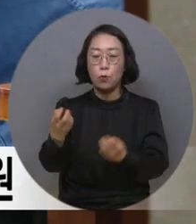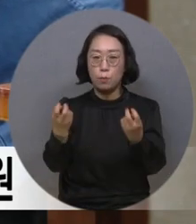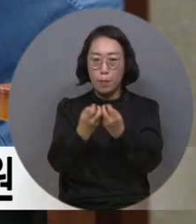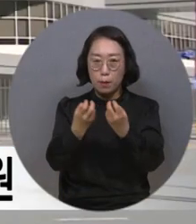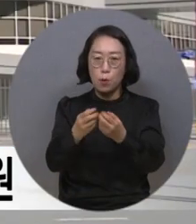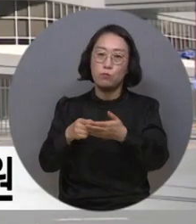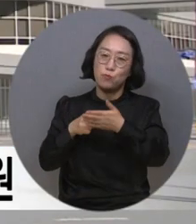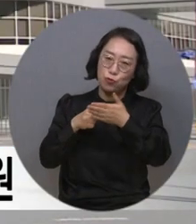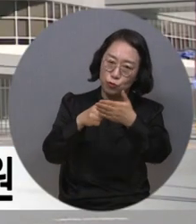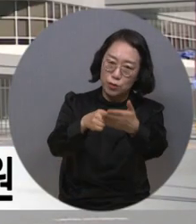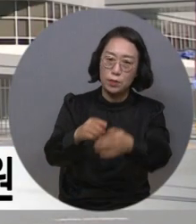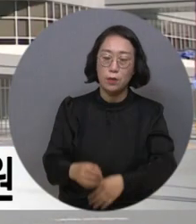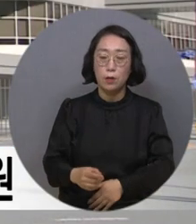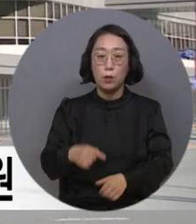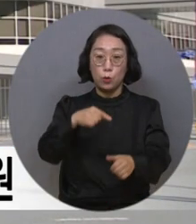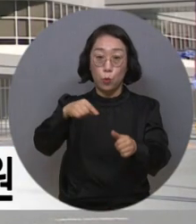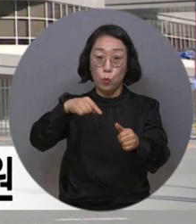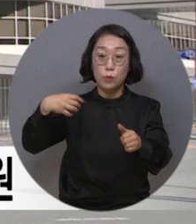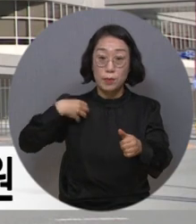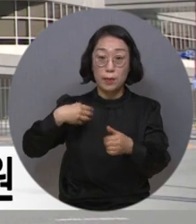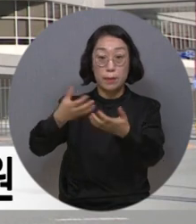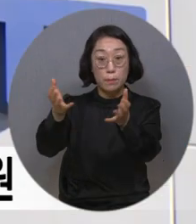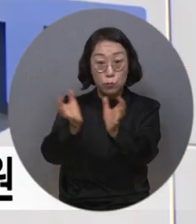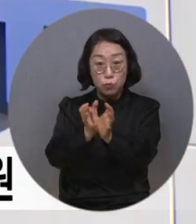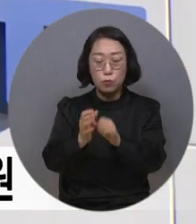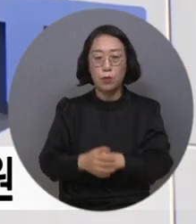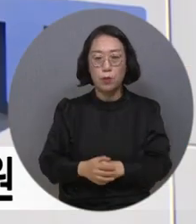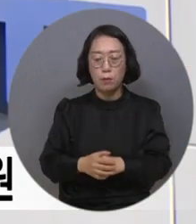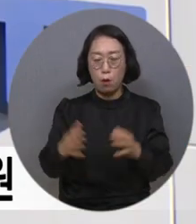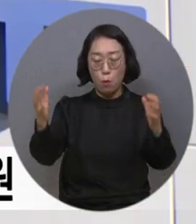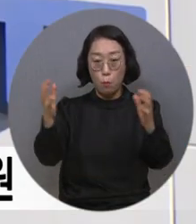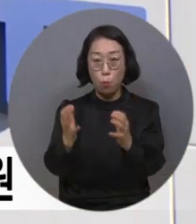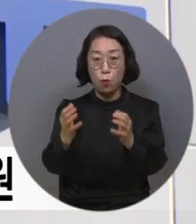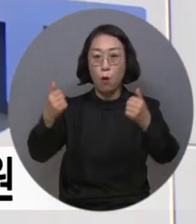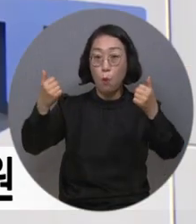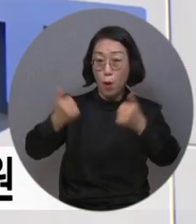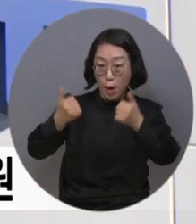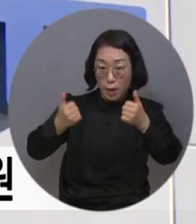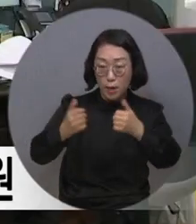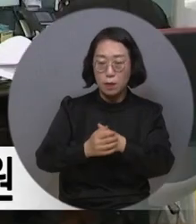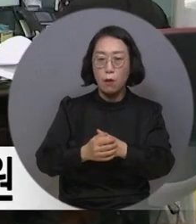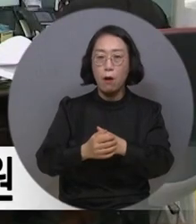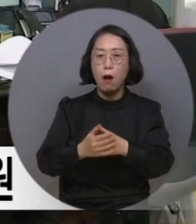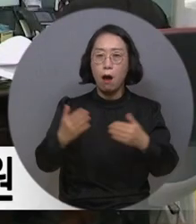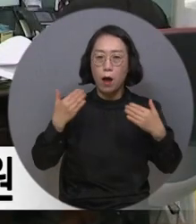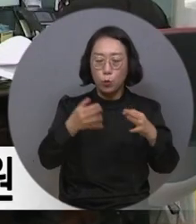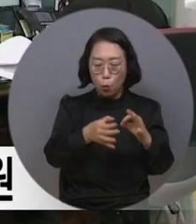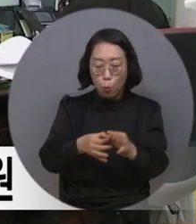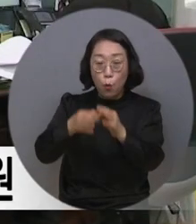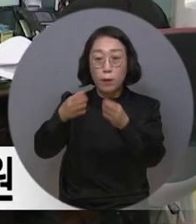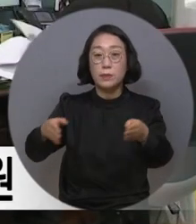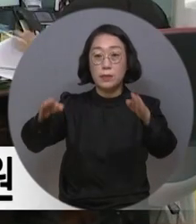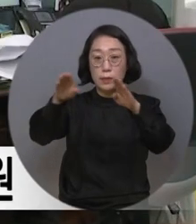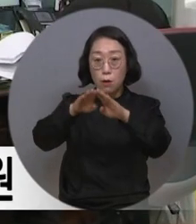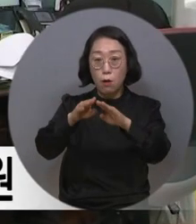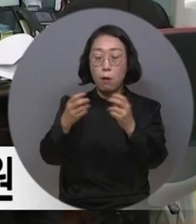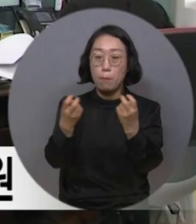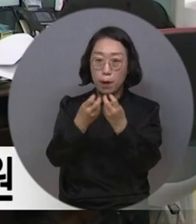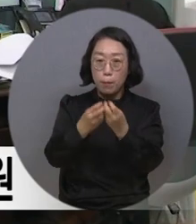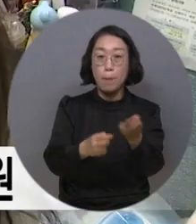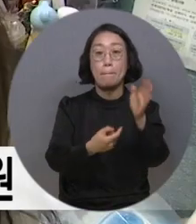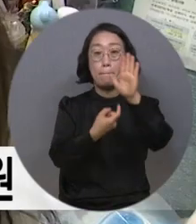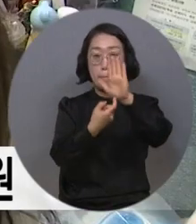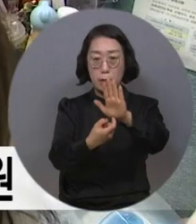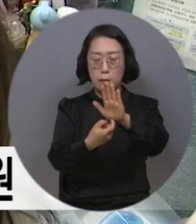추진합니다 교육부는 지난 17일 사회관계 장관 회의를 통해 학교 복합시설 활성화 방안을 발표하고